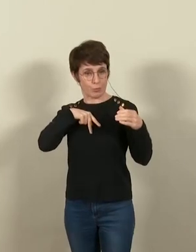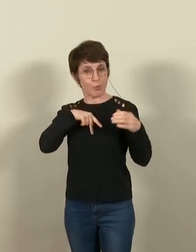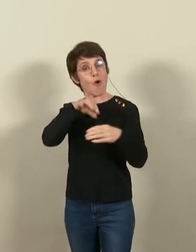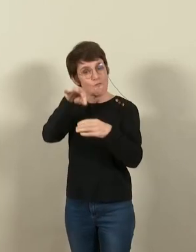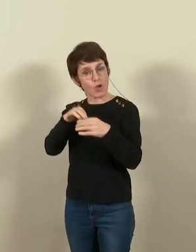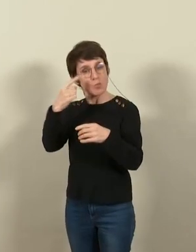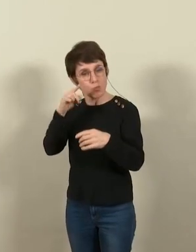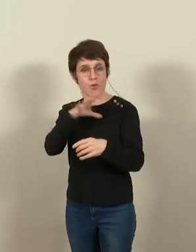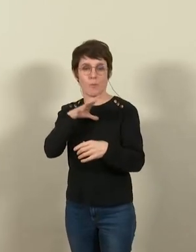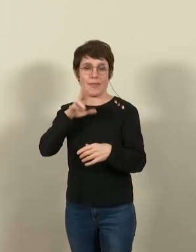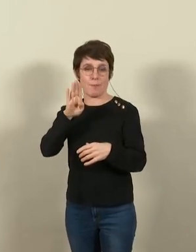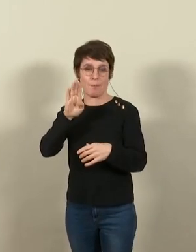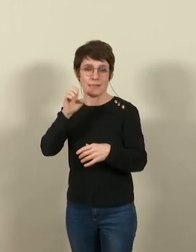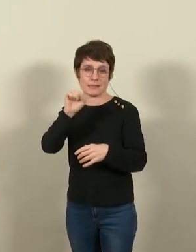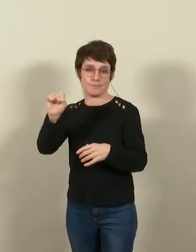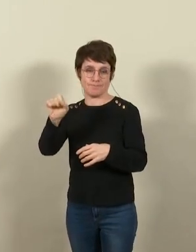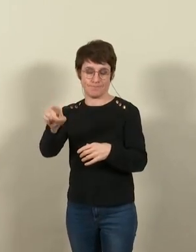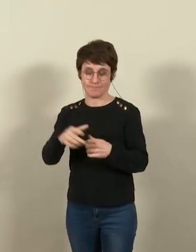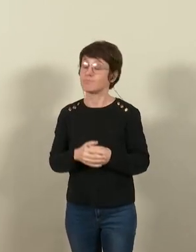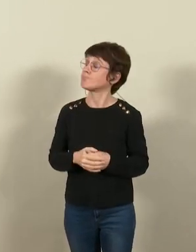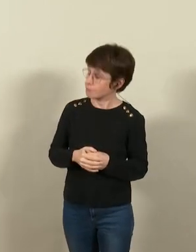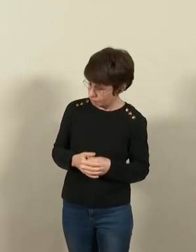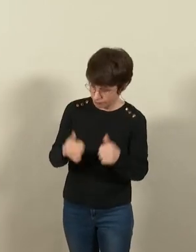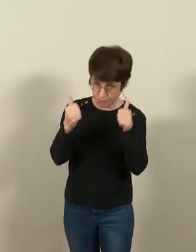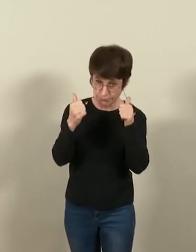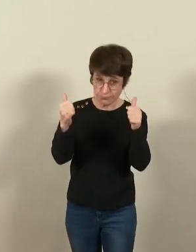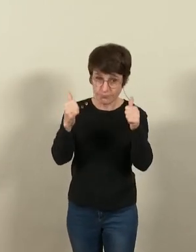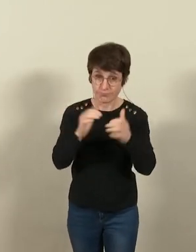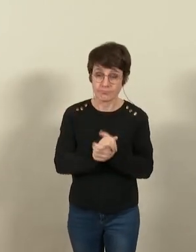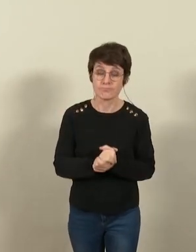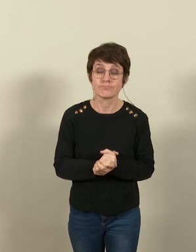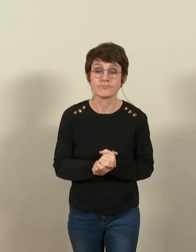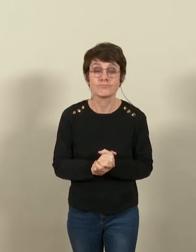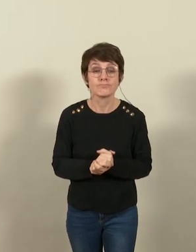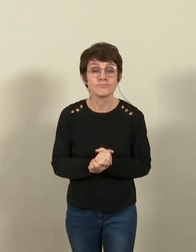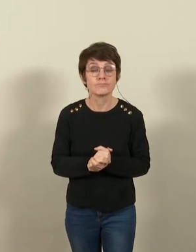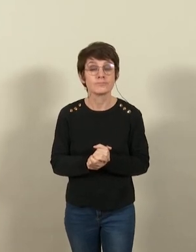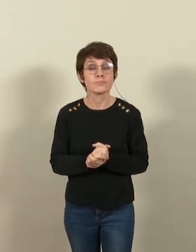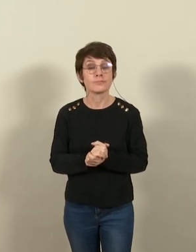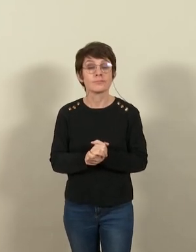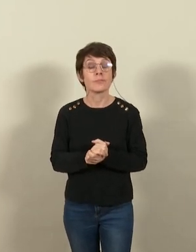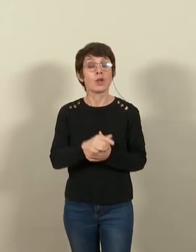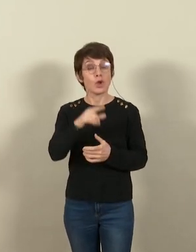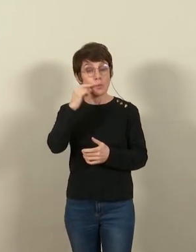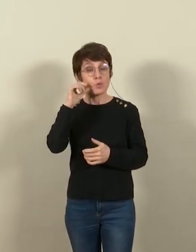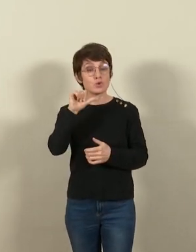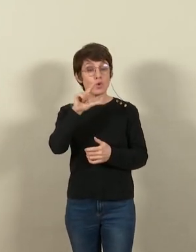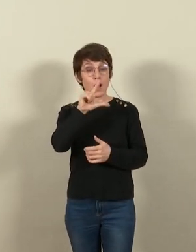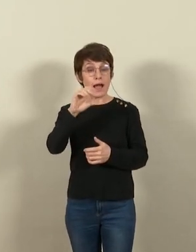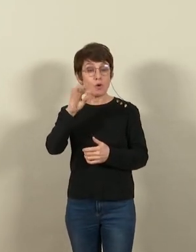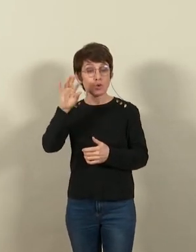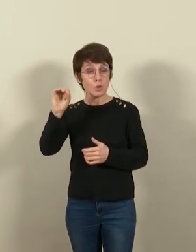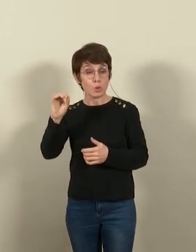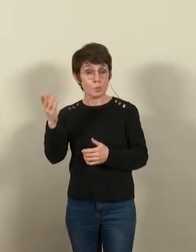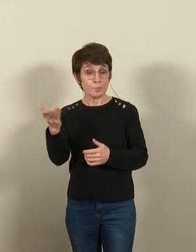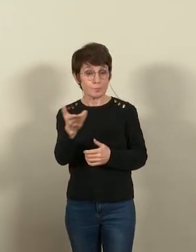Madame B fort bien est-ce qu'il y a d'autres monsieur aloto c'est le